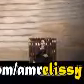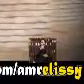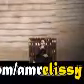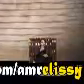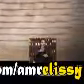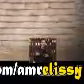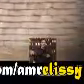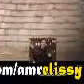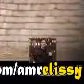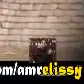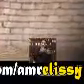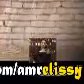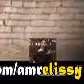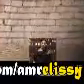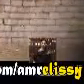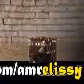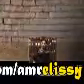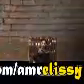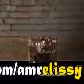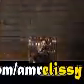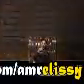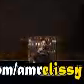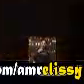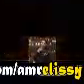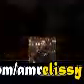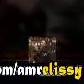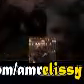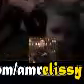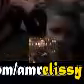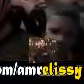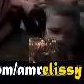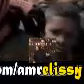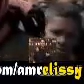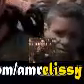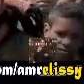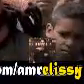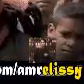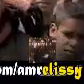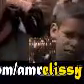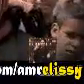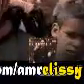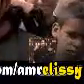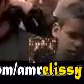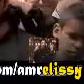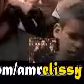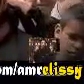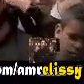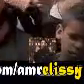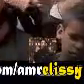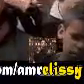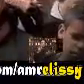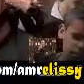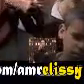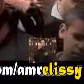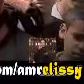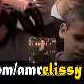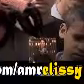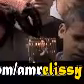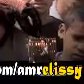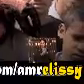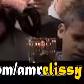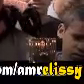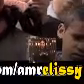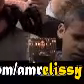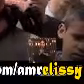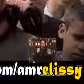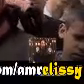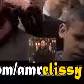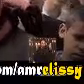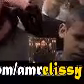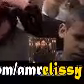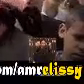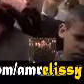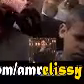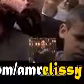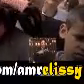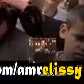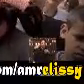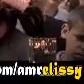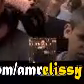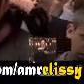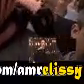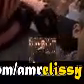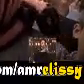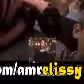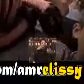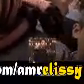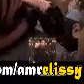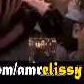فيها وبعد كده عايزين يمشونا منها. طب نعمل ايه؟ غلى اسعار وغلى ميه مش لاقيين، كهربا مفيش